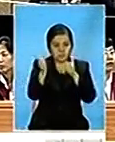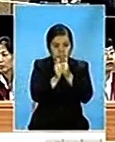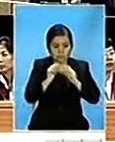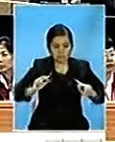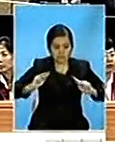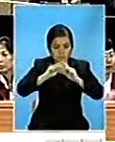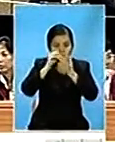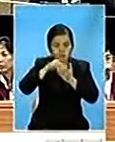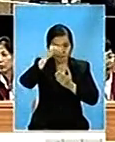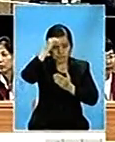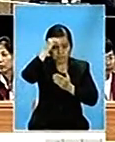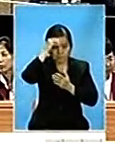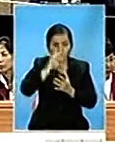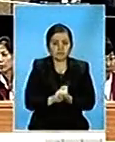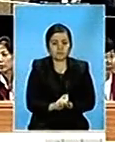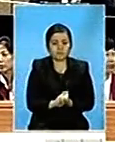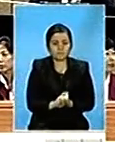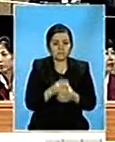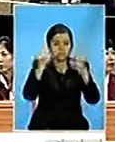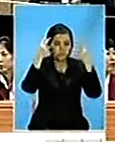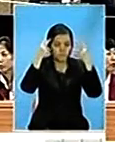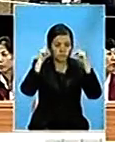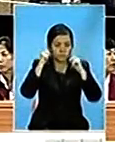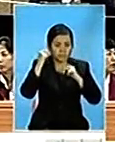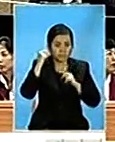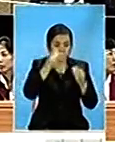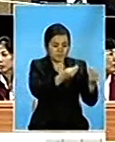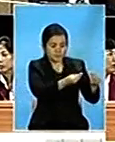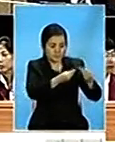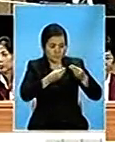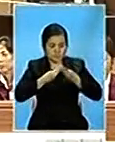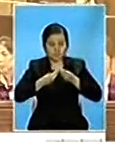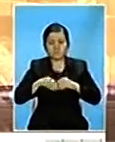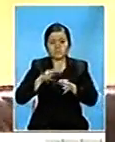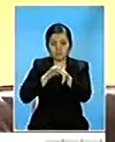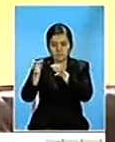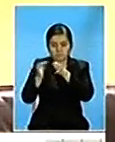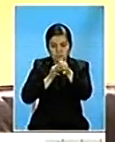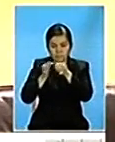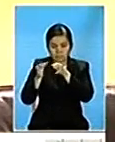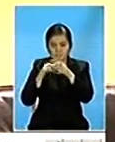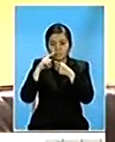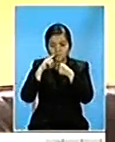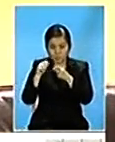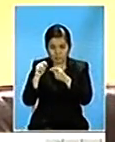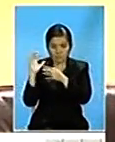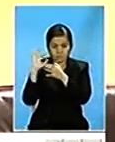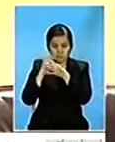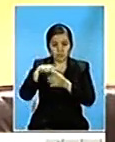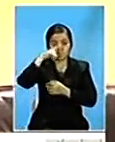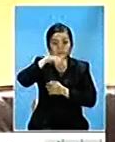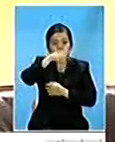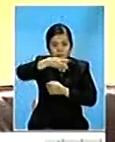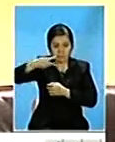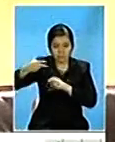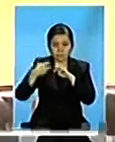งศึกษาธิการได้รับมอบหมายจากท่านนายกรัฐมนตรีให้เป็นผู้ตอบชี้แจงกระทู้ถามเรื่องวิกฤตปัญหาภาษาไ